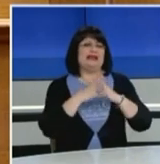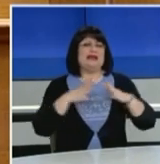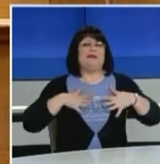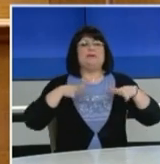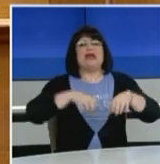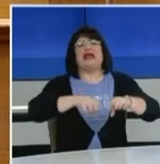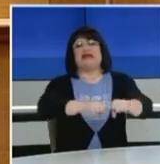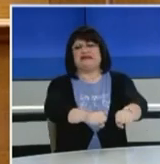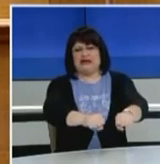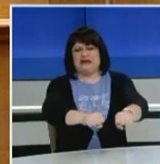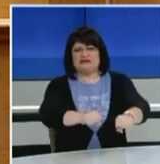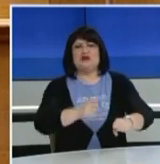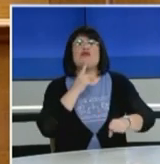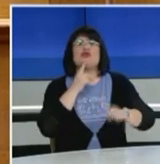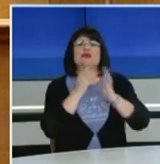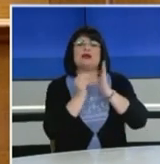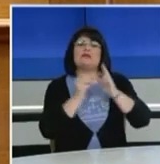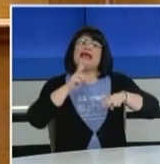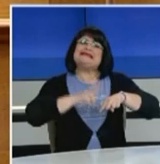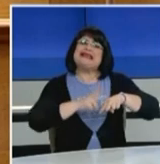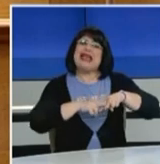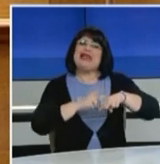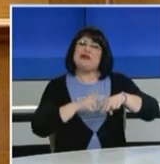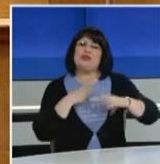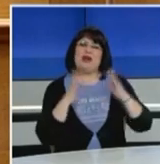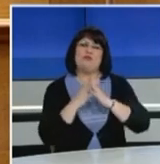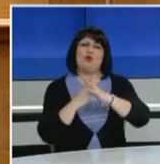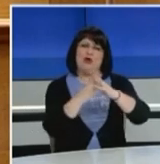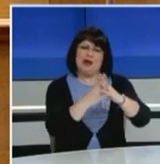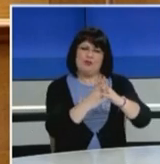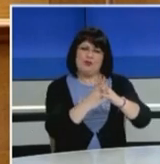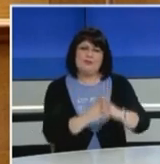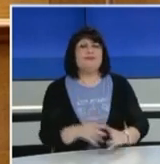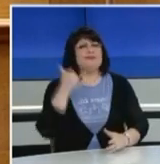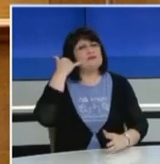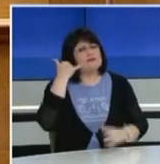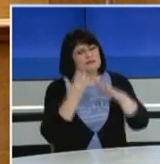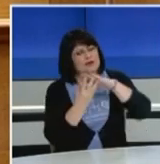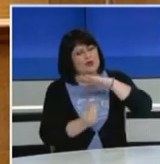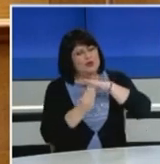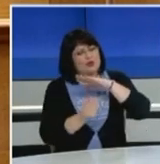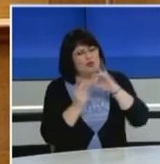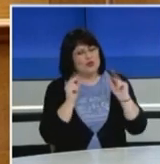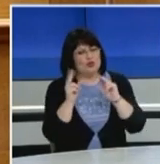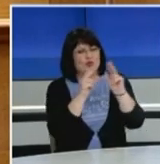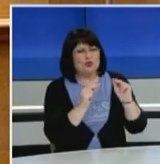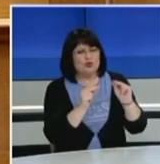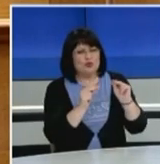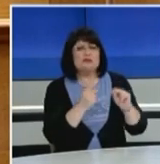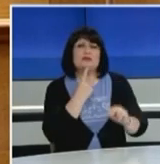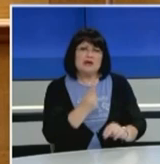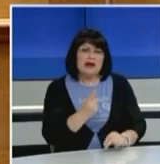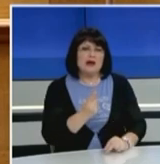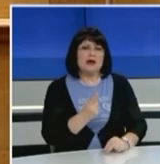εν προκειμένου με το κράτος του Ισραήλ, αφού ως γνωστόν οι ηχογραφημένες συναντήσεις έγιναν κατά παραγγελία,